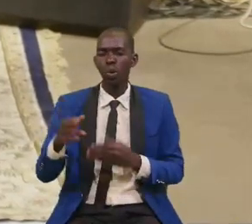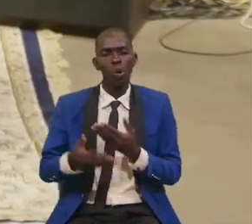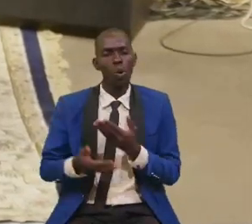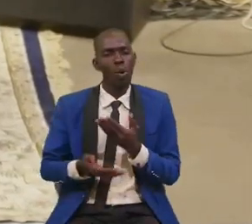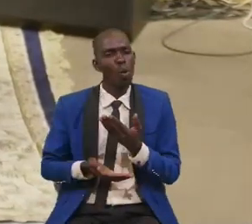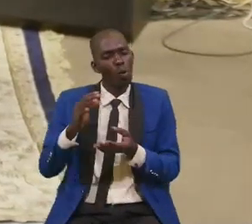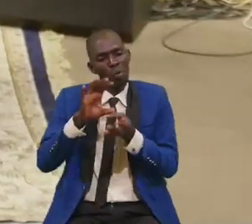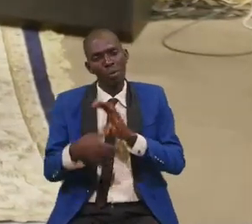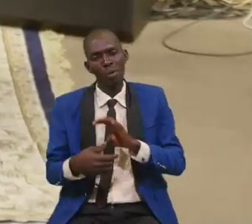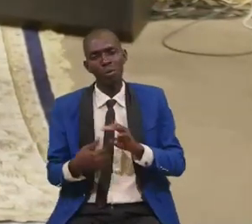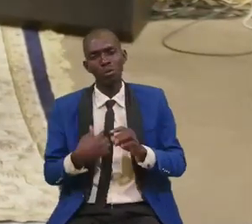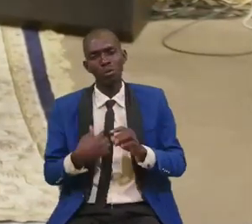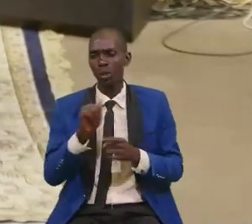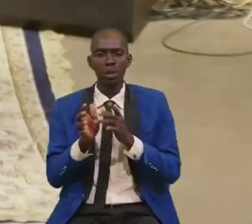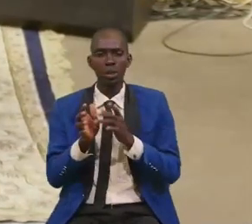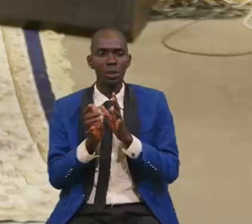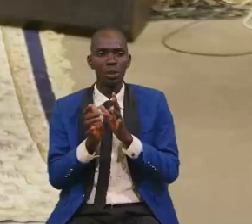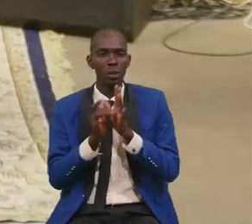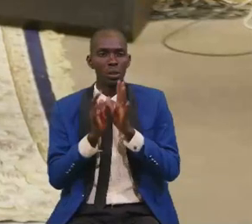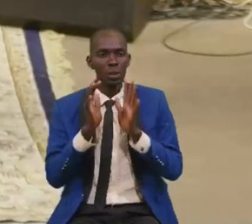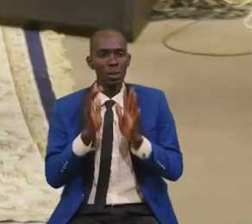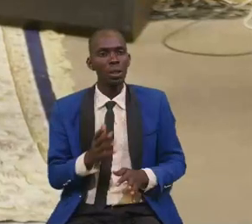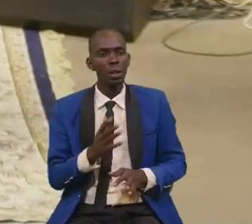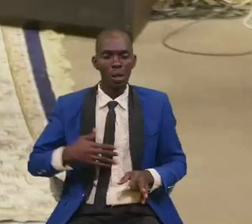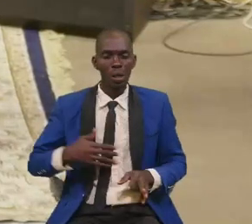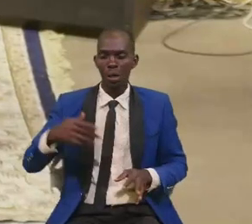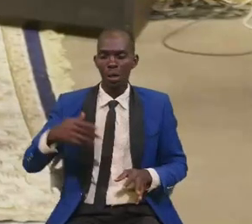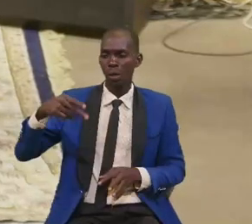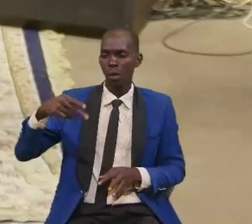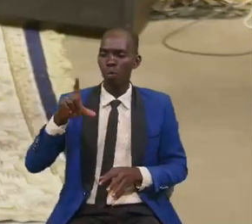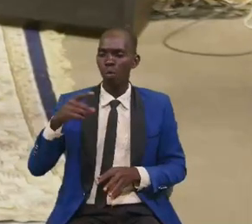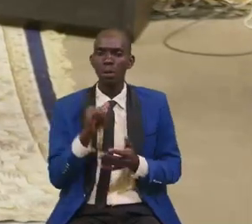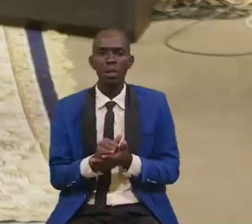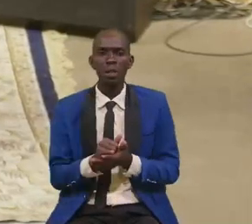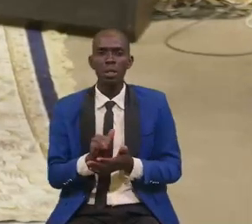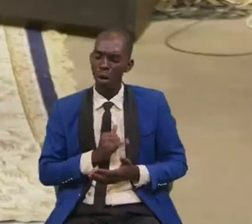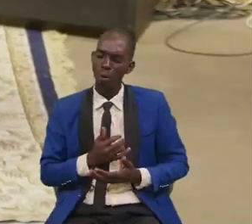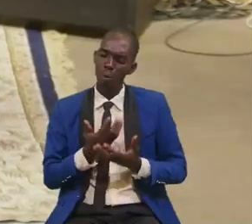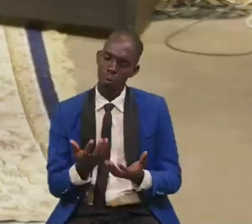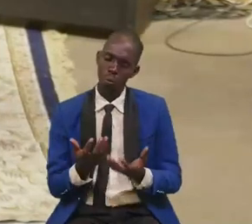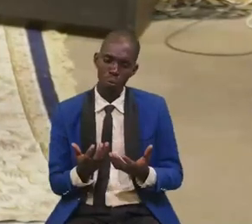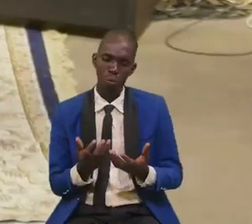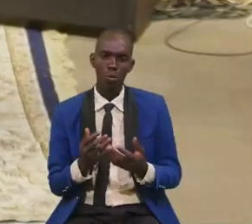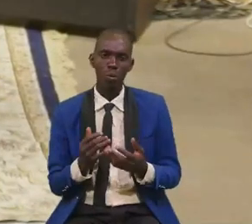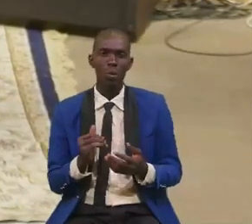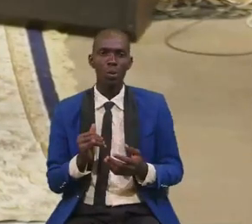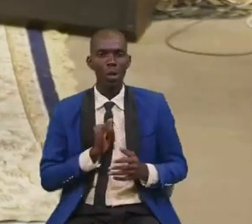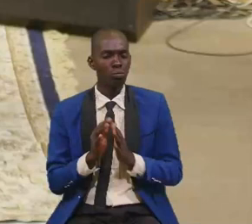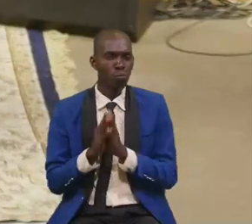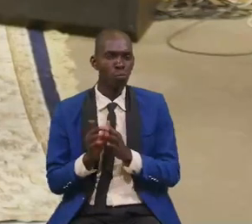29, que ce soit bientôt ou que ce soit tard, plaise à Dieu que non seulement